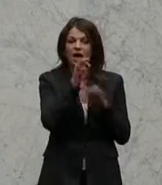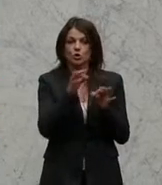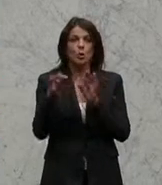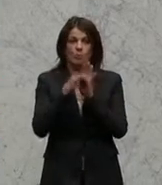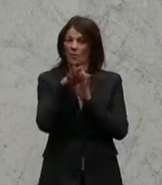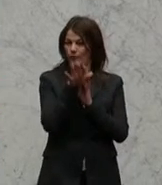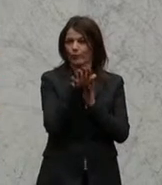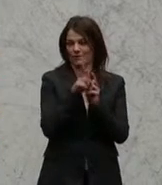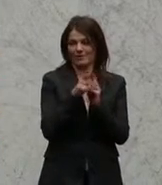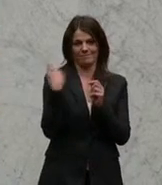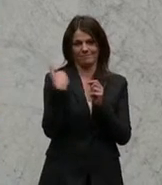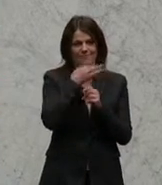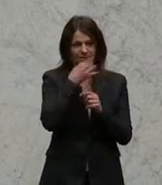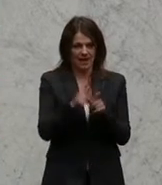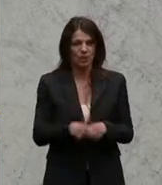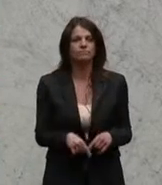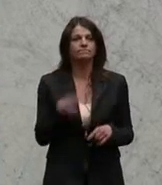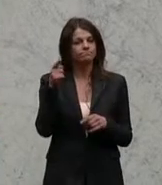mein Vorgänger, die